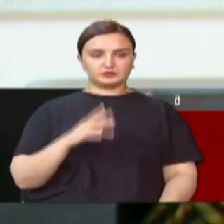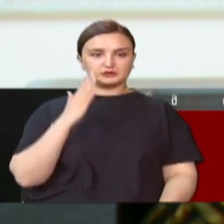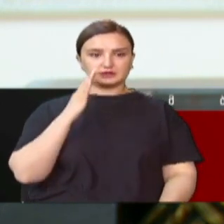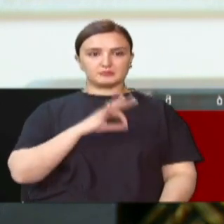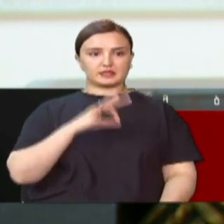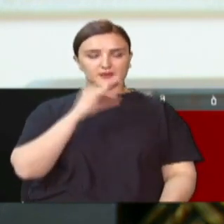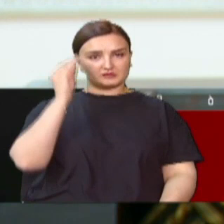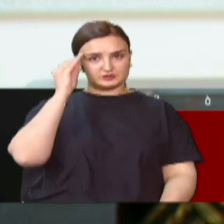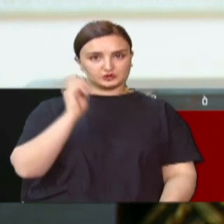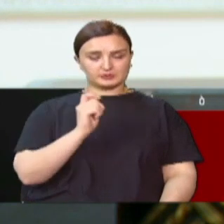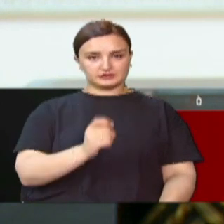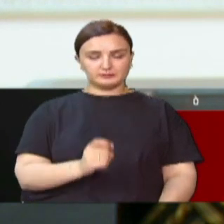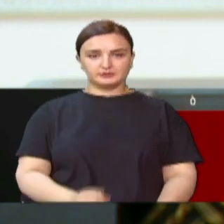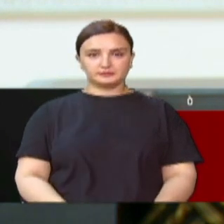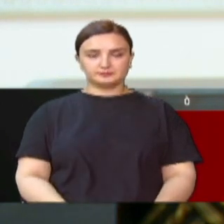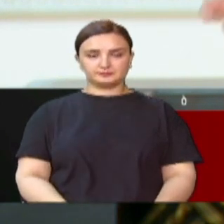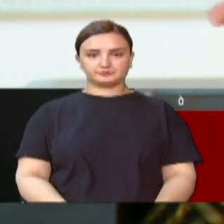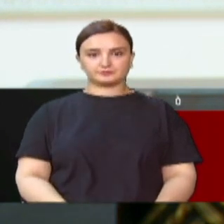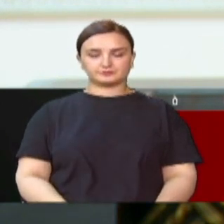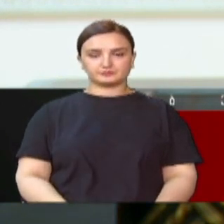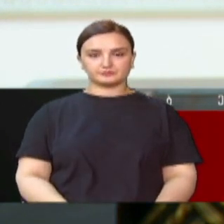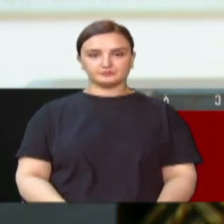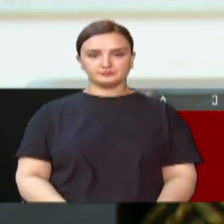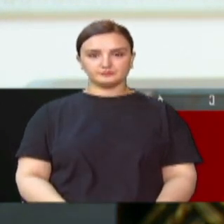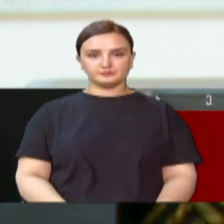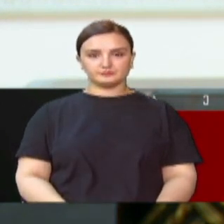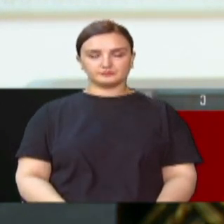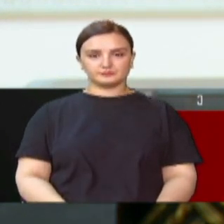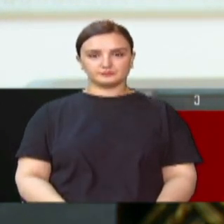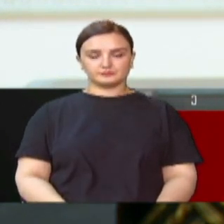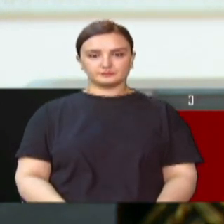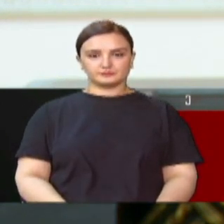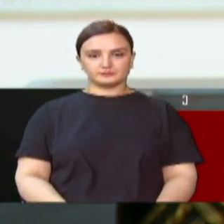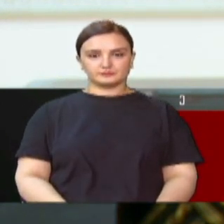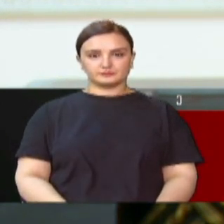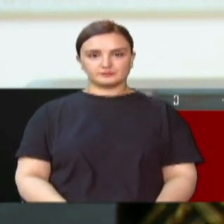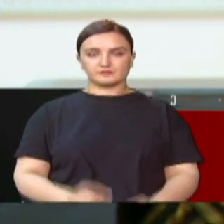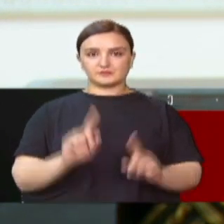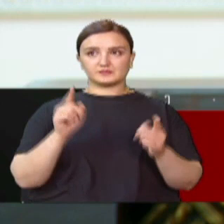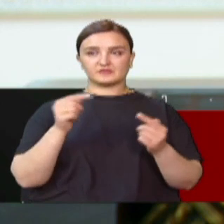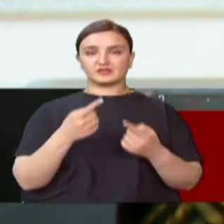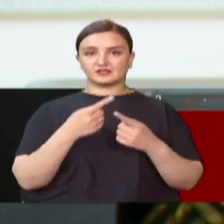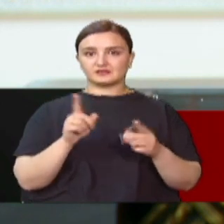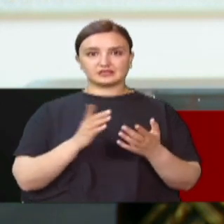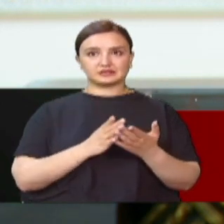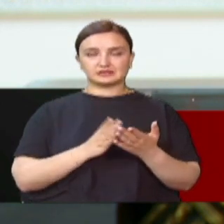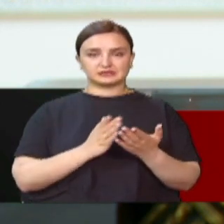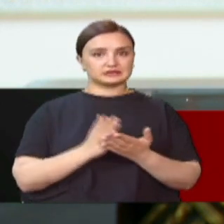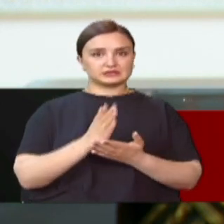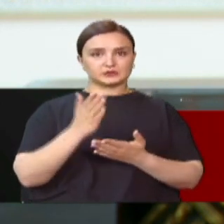სამართლებრივი შეფასებით და შესაბამისად ჩვენ არაფერი არ დაგვრჩენოდა გარდა იმისა, რომ